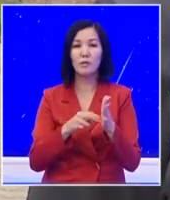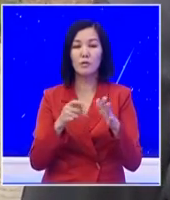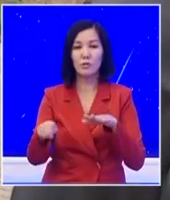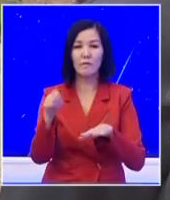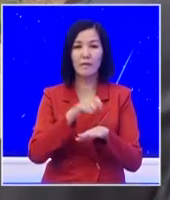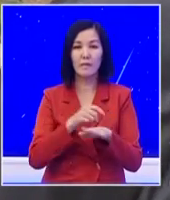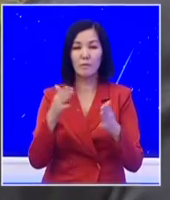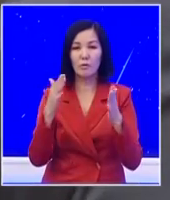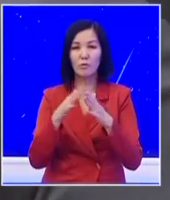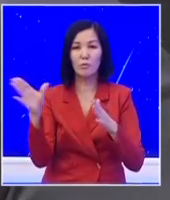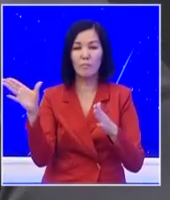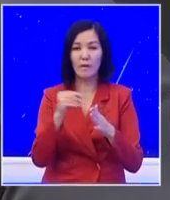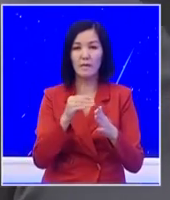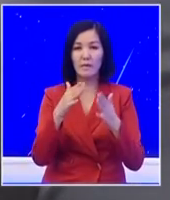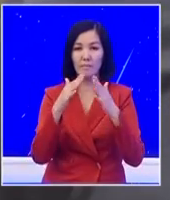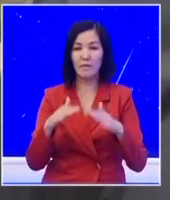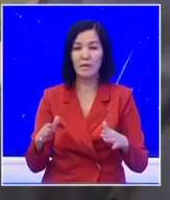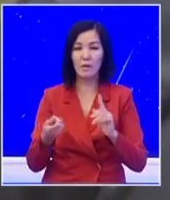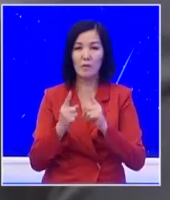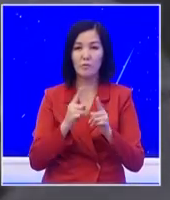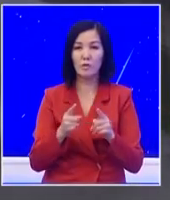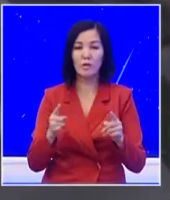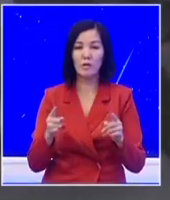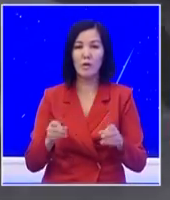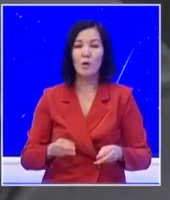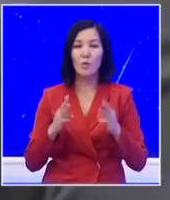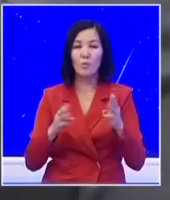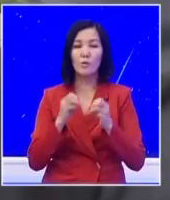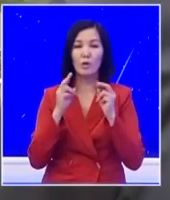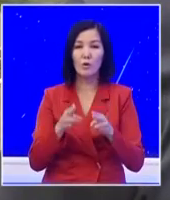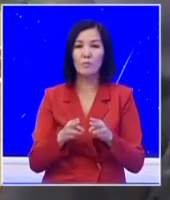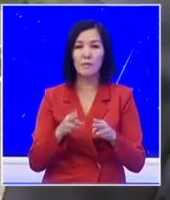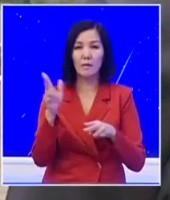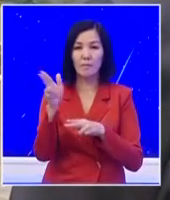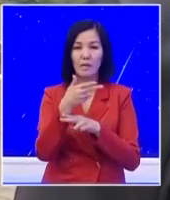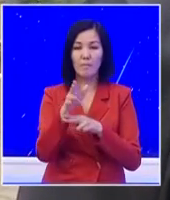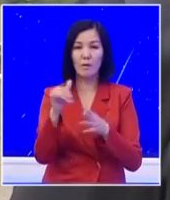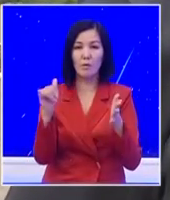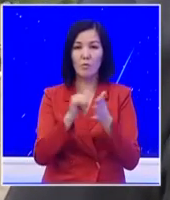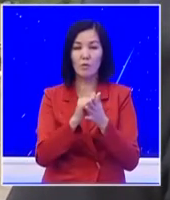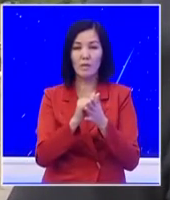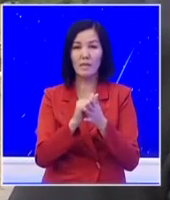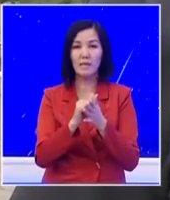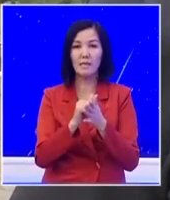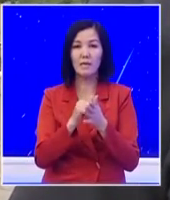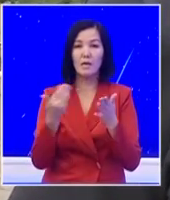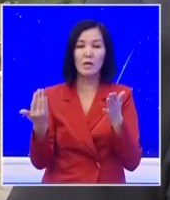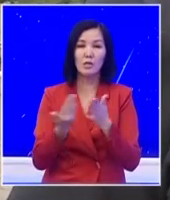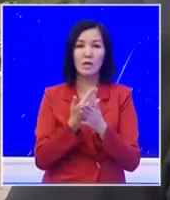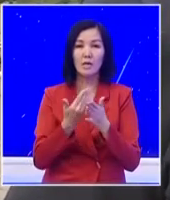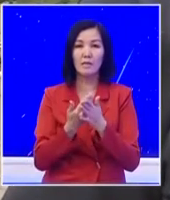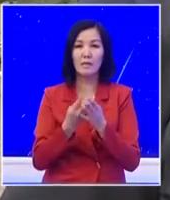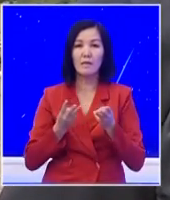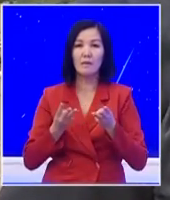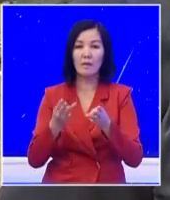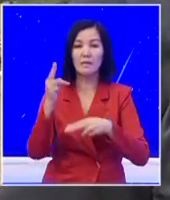Ғимараттың шатырынан бастап түгел ауыстырылады. Өрт қауіпсіздігі датчиктері, бейне бақылау камералары орнатылады. Сонымен қатар жанынан арнайы қазандық